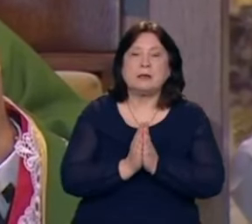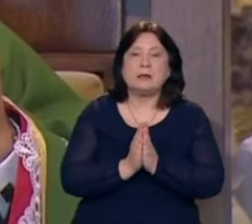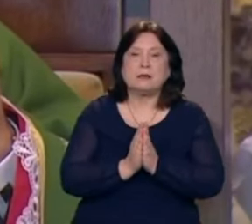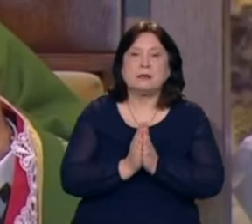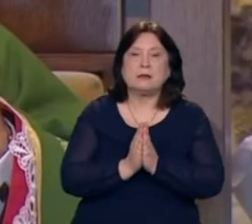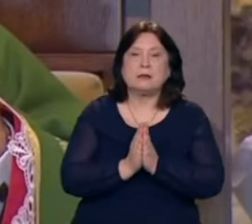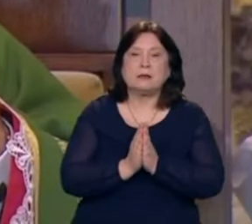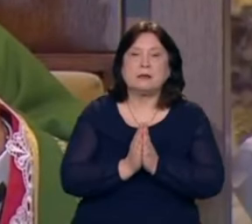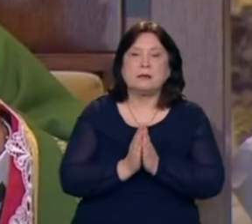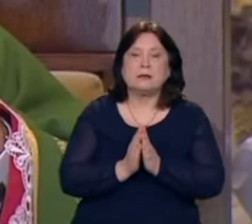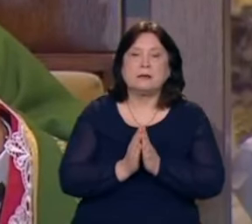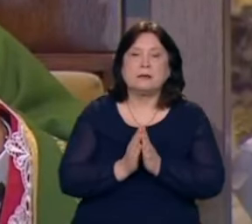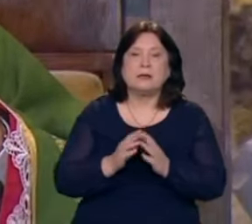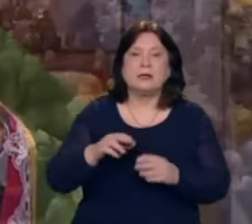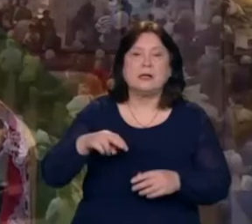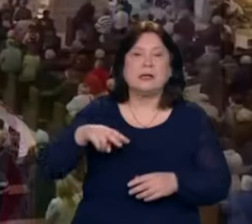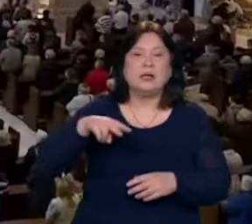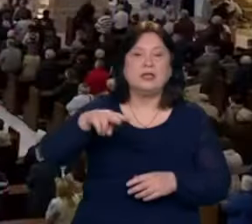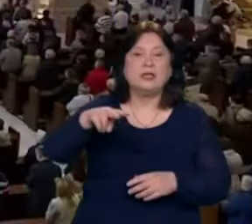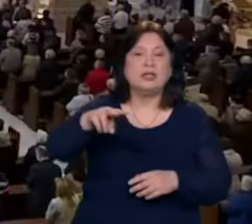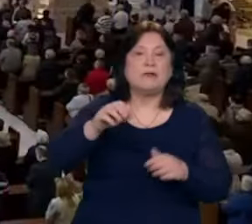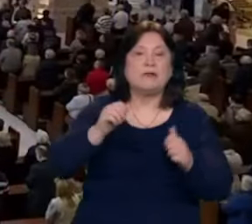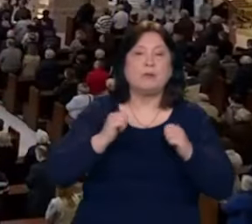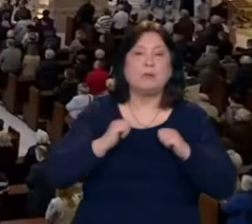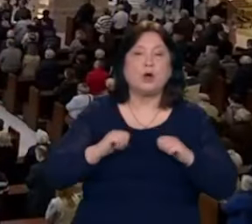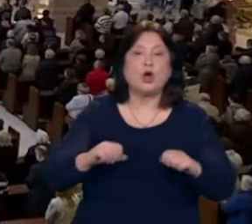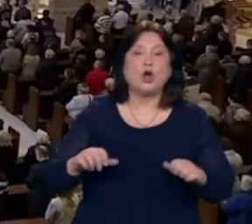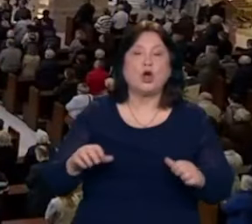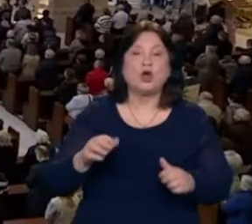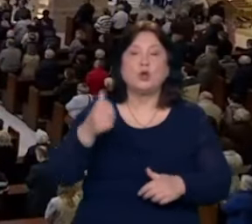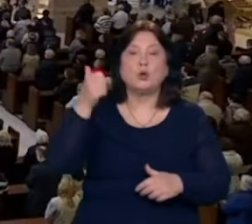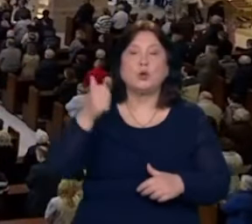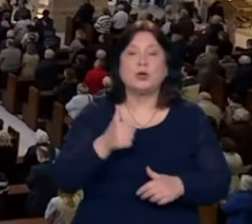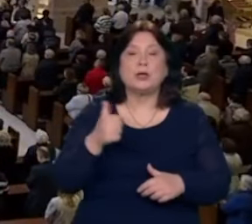Amen Idźcie w pokoju